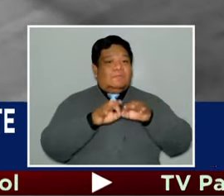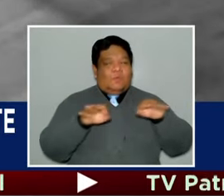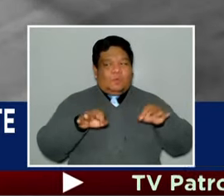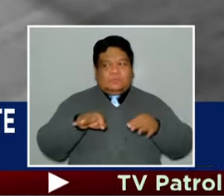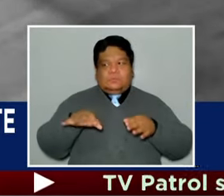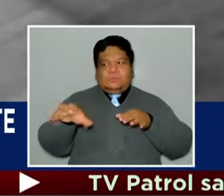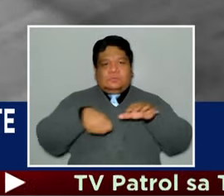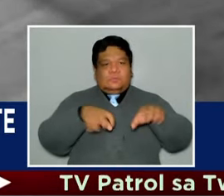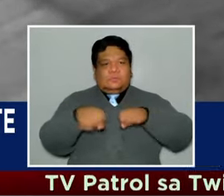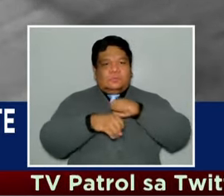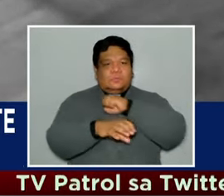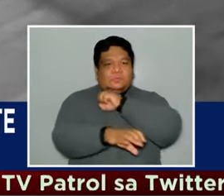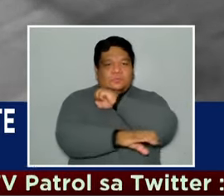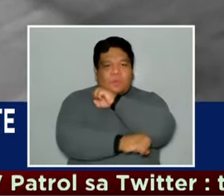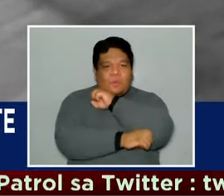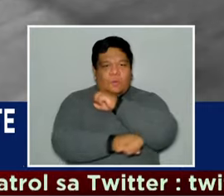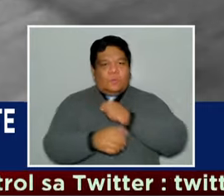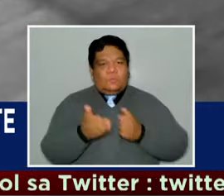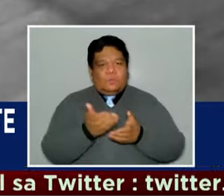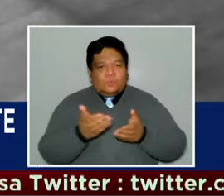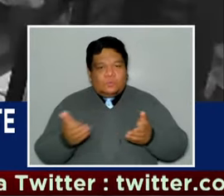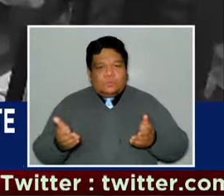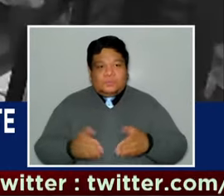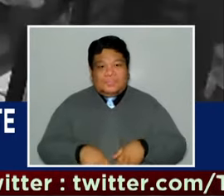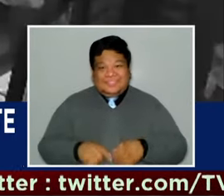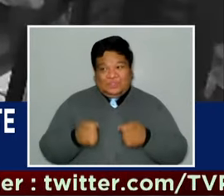ulit din itong sinubukang buksan ang kwarto ng may-ari.